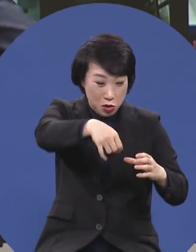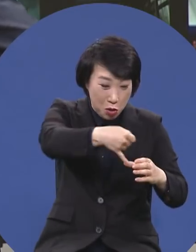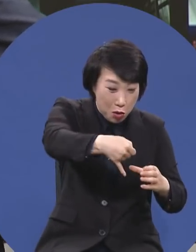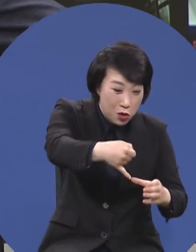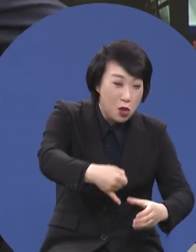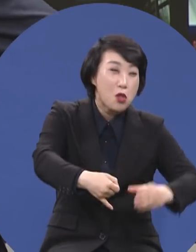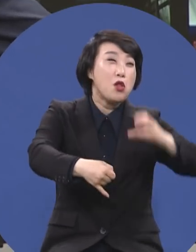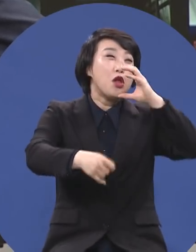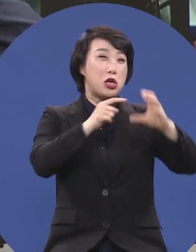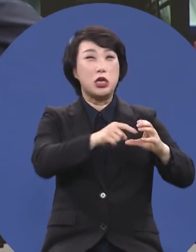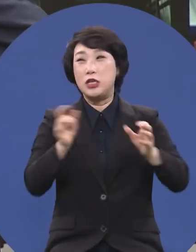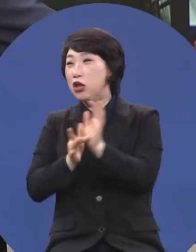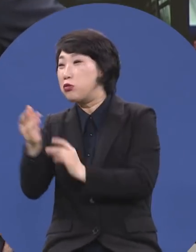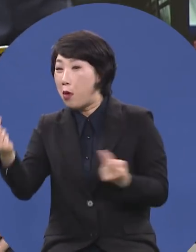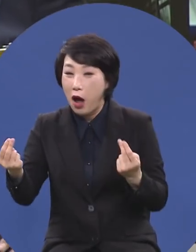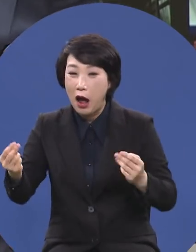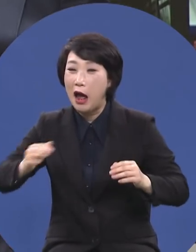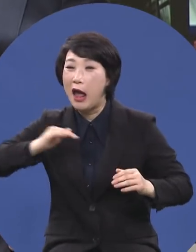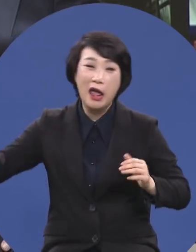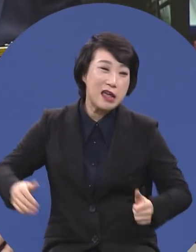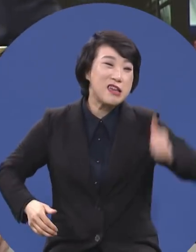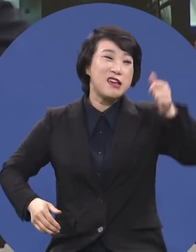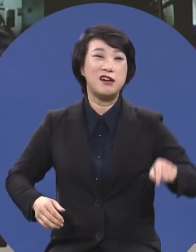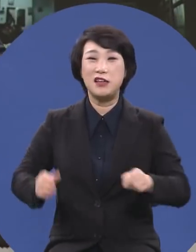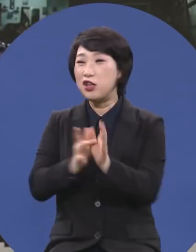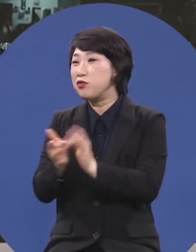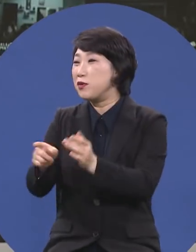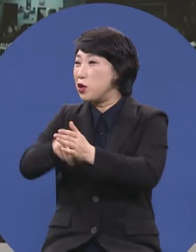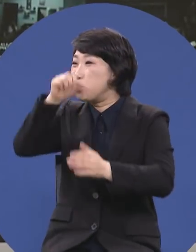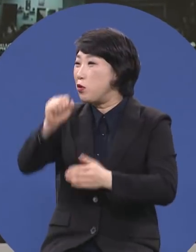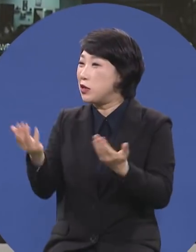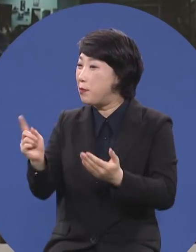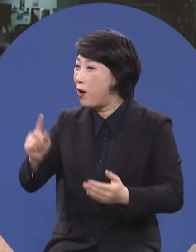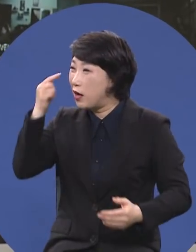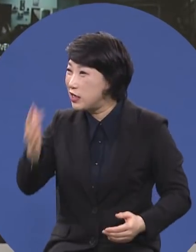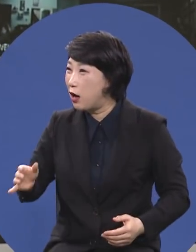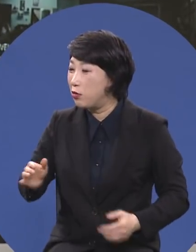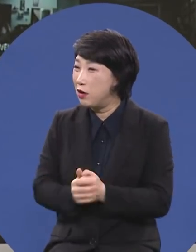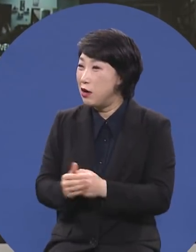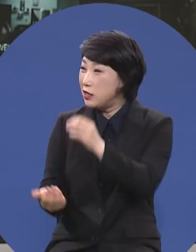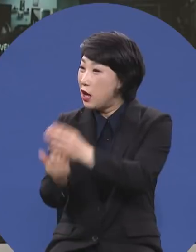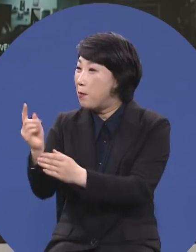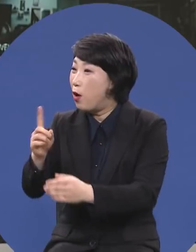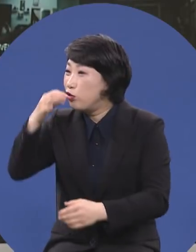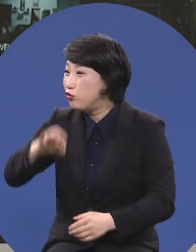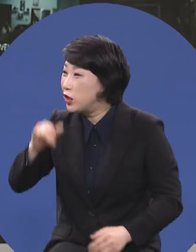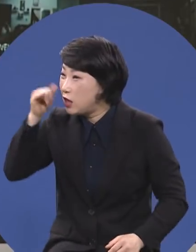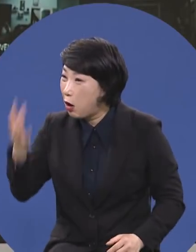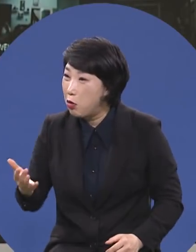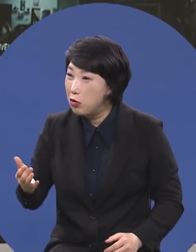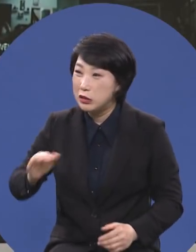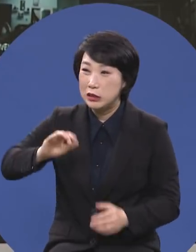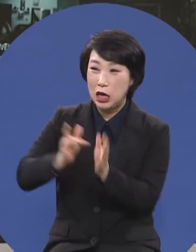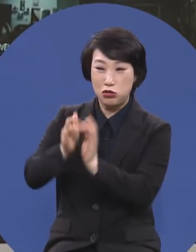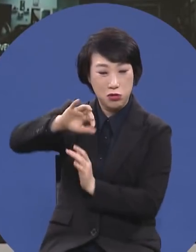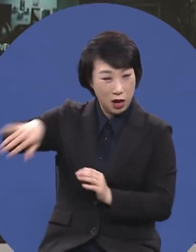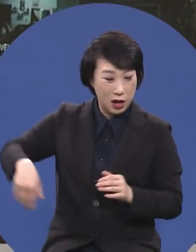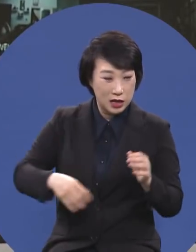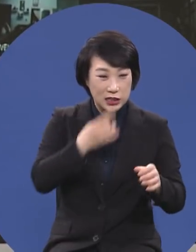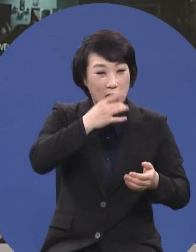나고 기쁜데 예수 믿어도 무슨 뭐 좋은 일이 있냐? 뭐 생기냐? 그래서 예수를 막걸리만도 못하게